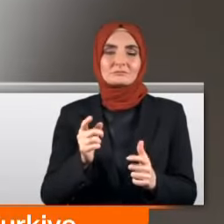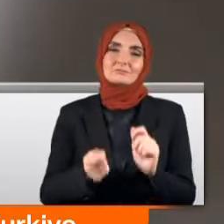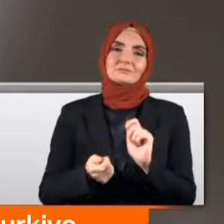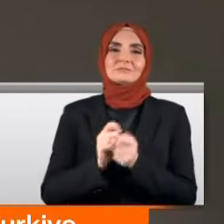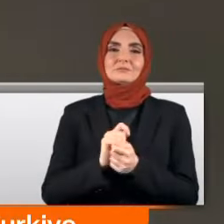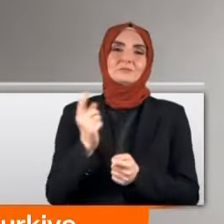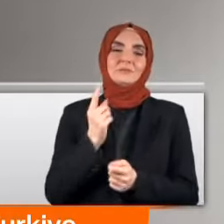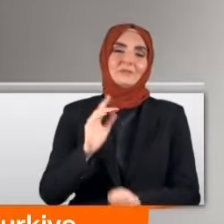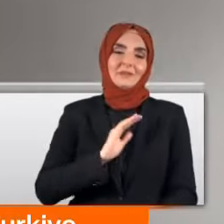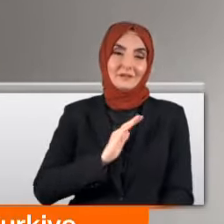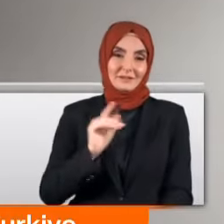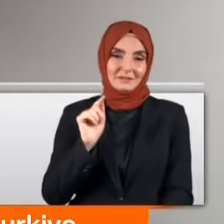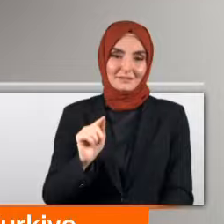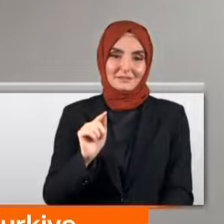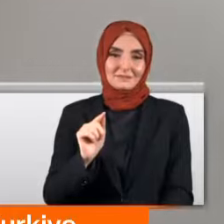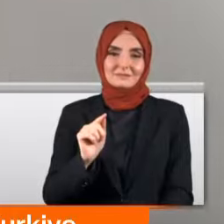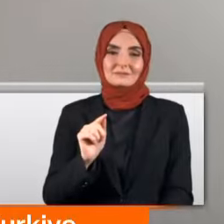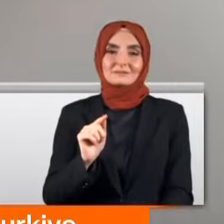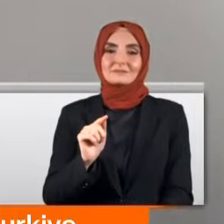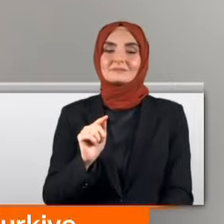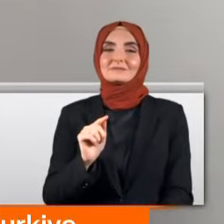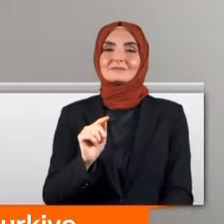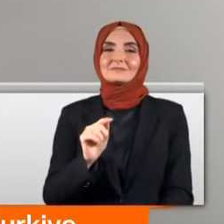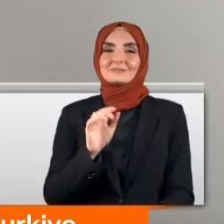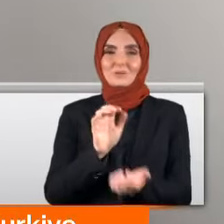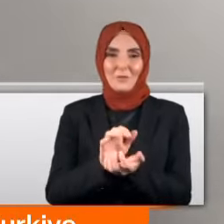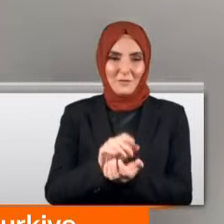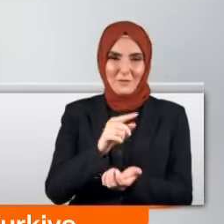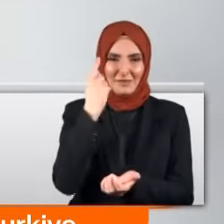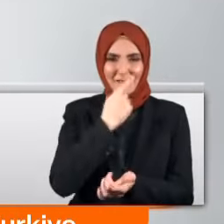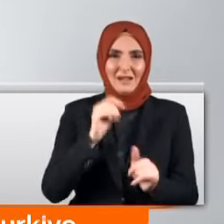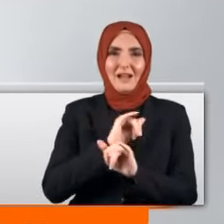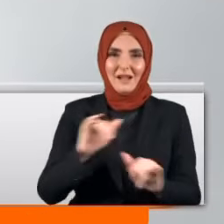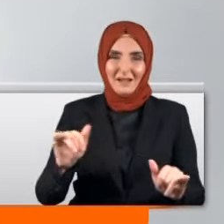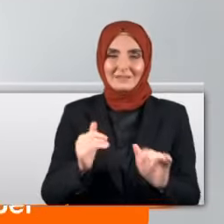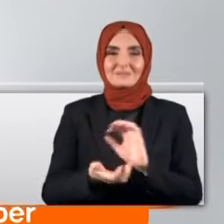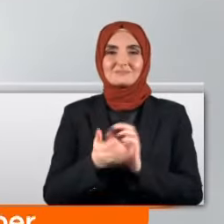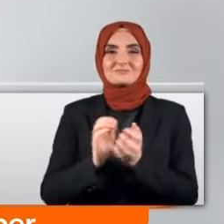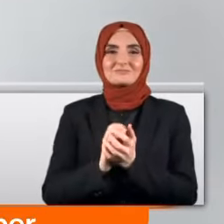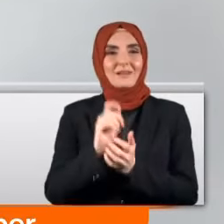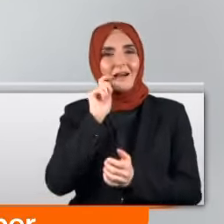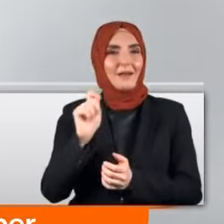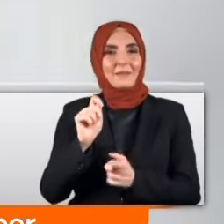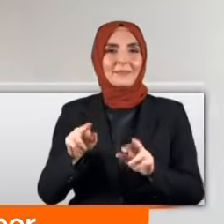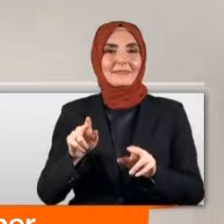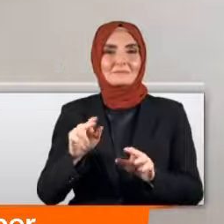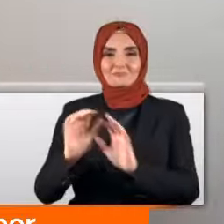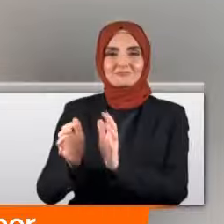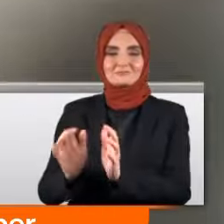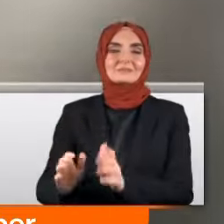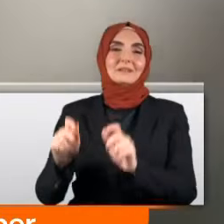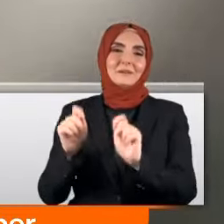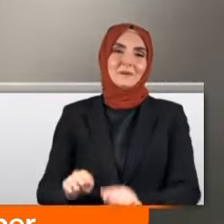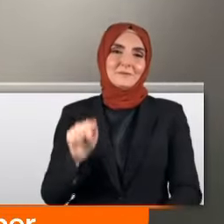adam, sevimli dostunun aynısını kardan adam yapar gibi bahçeye konduruverdi. Köpeği ise görüntü alınırken neşeli olmaktan